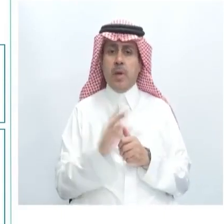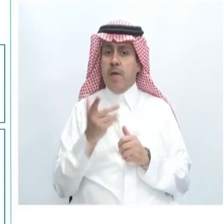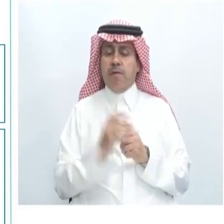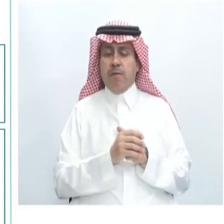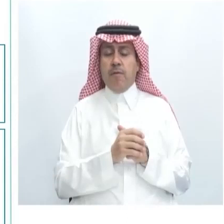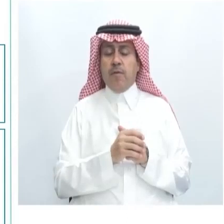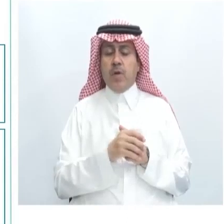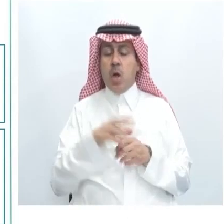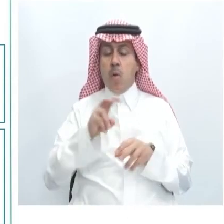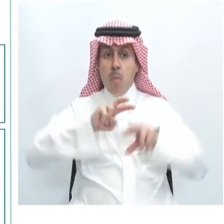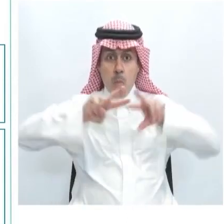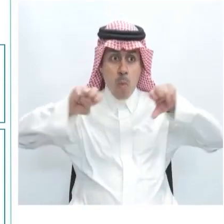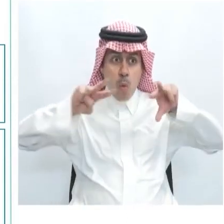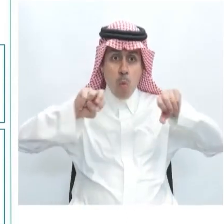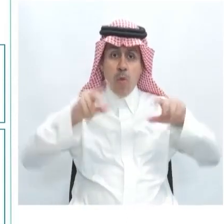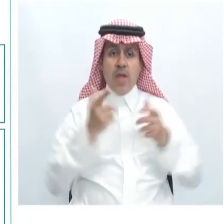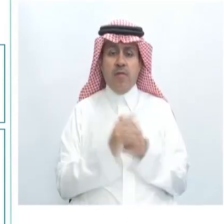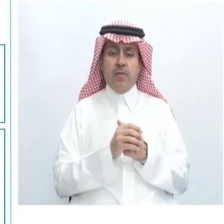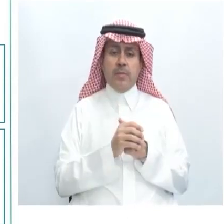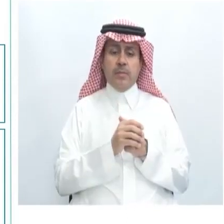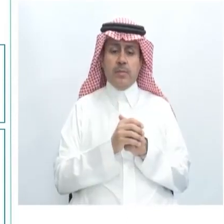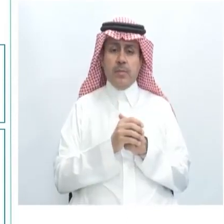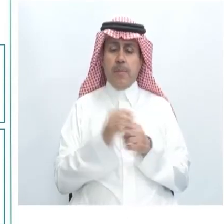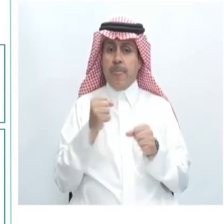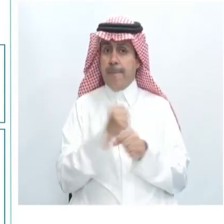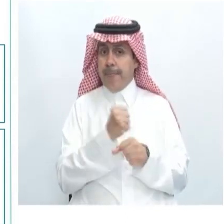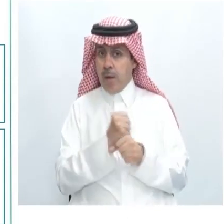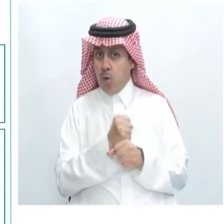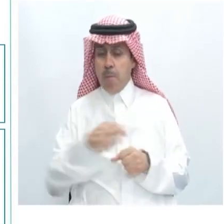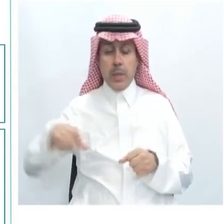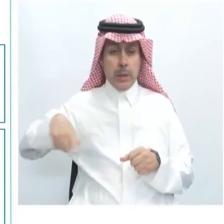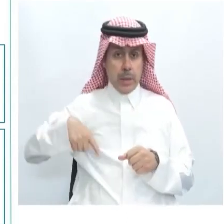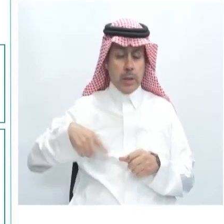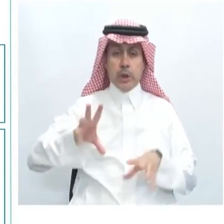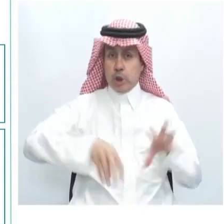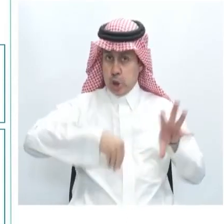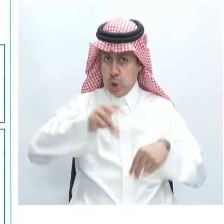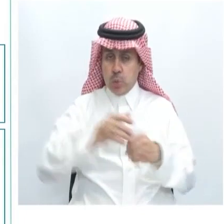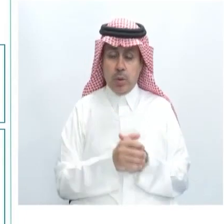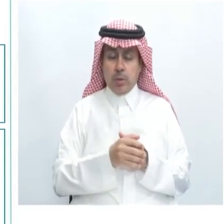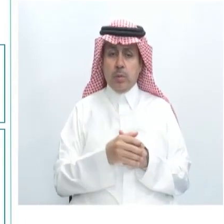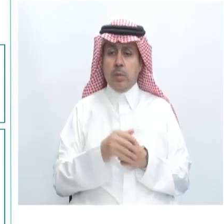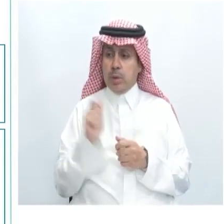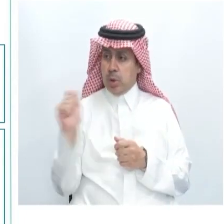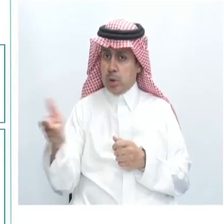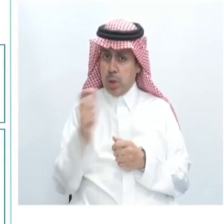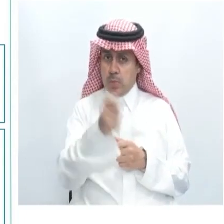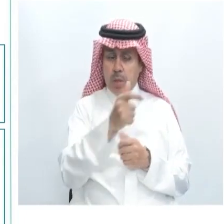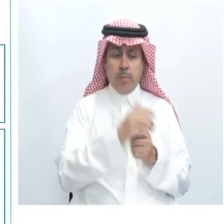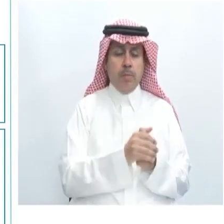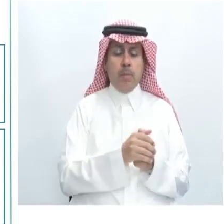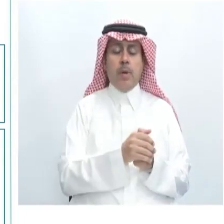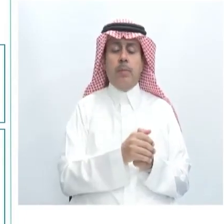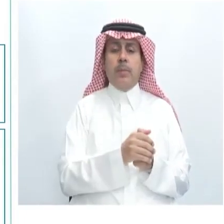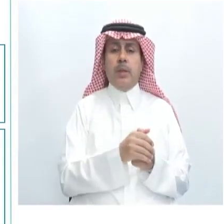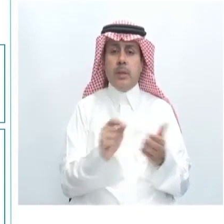هذه البحوث ذكرنا يقوم مثلا وتقوم اداره التسويق باعطاء العملاء السبانات او استطلاعات